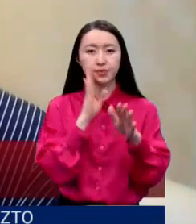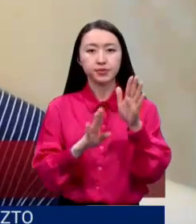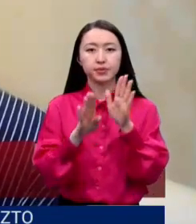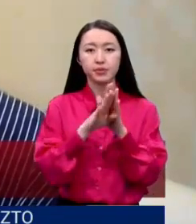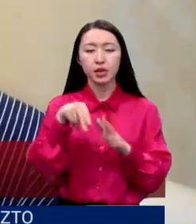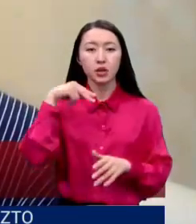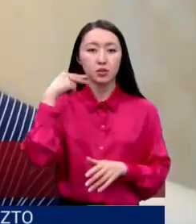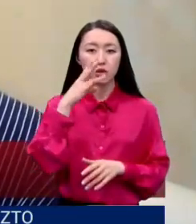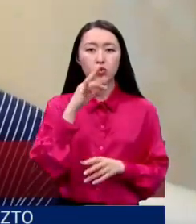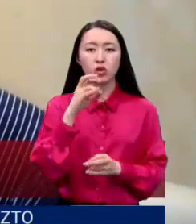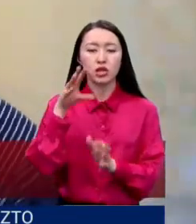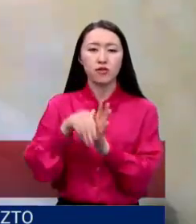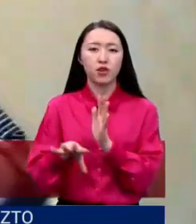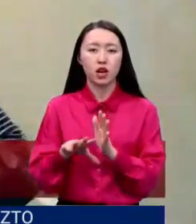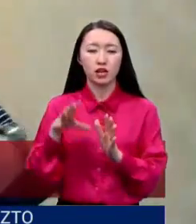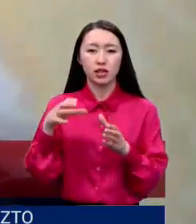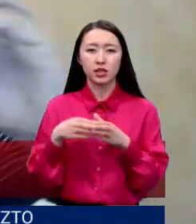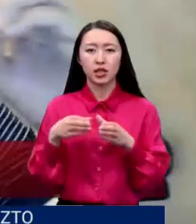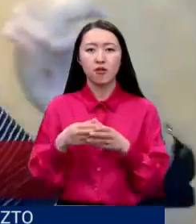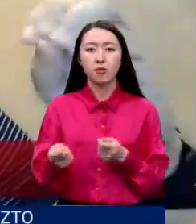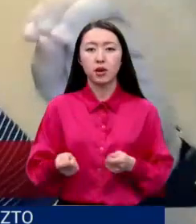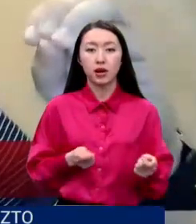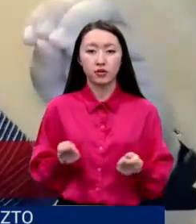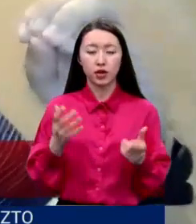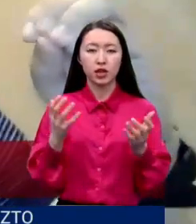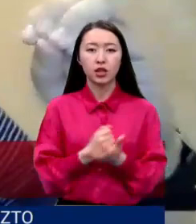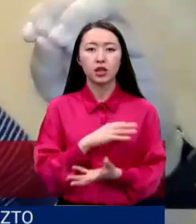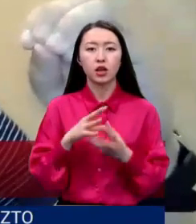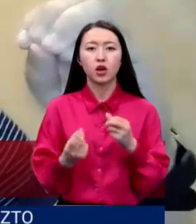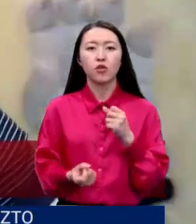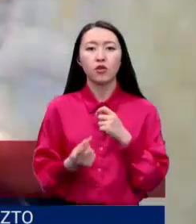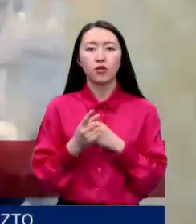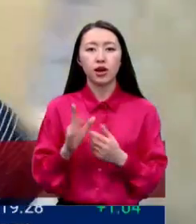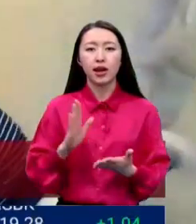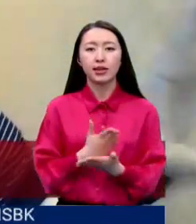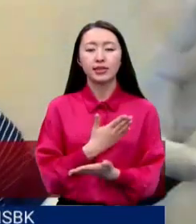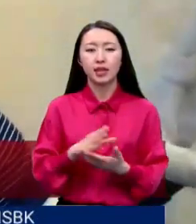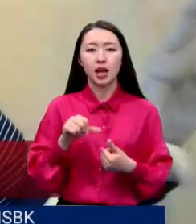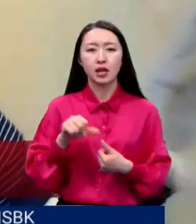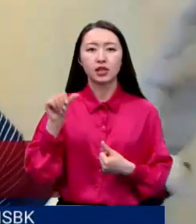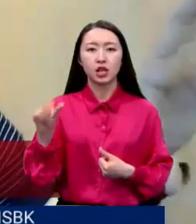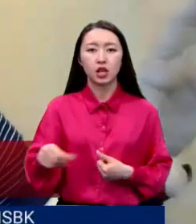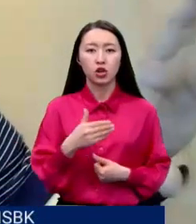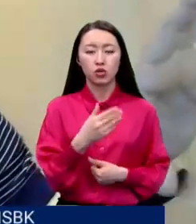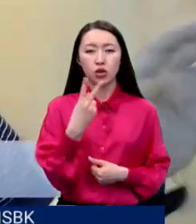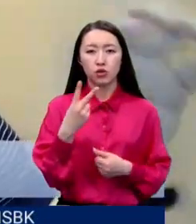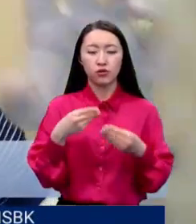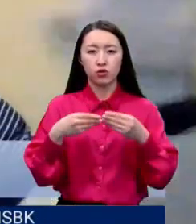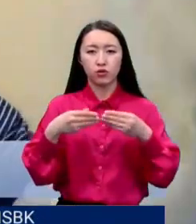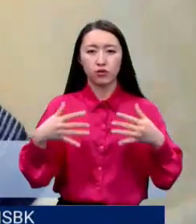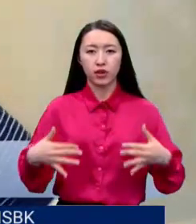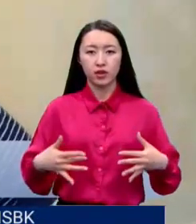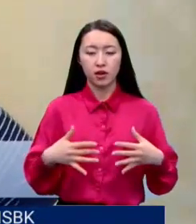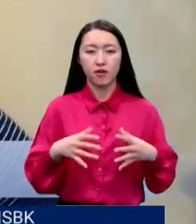президенту, но не входящих в состав правительства. И таким образом формируется как бы разделение, отделение вот этих двух ветвей исполнительной